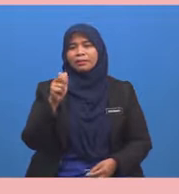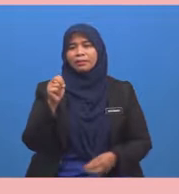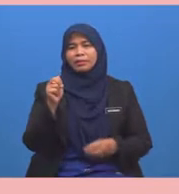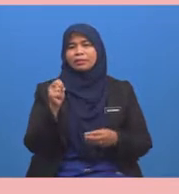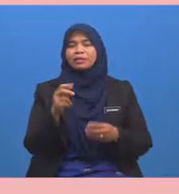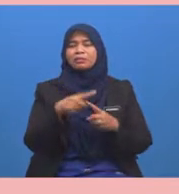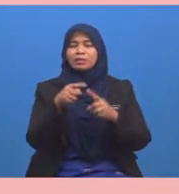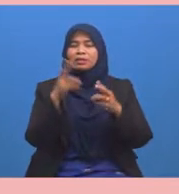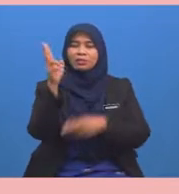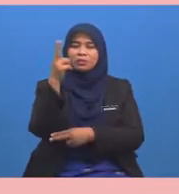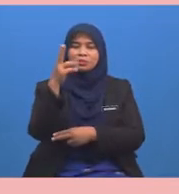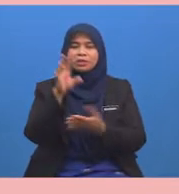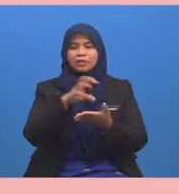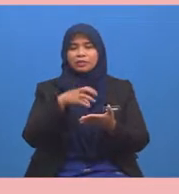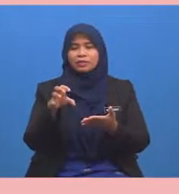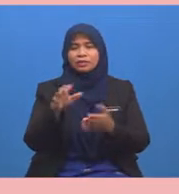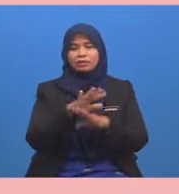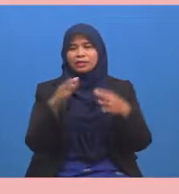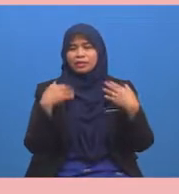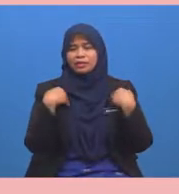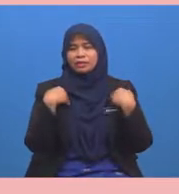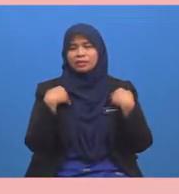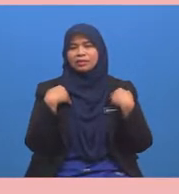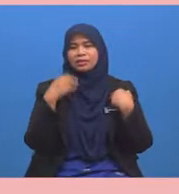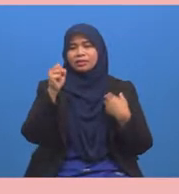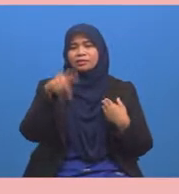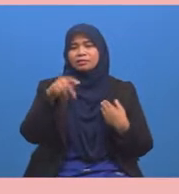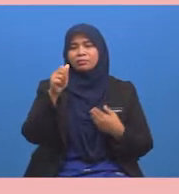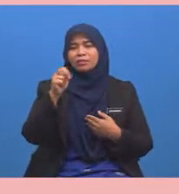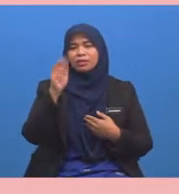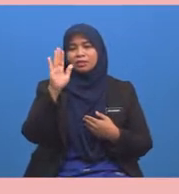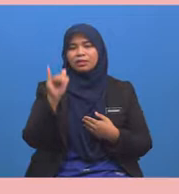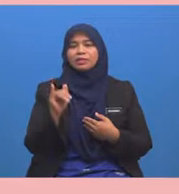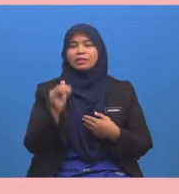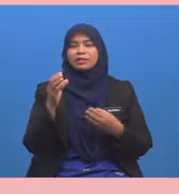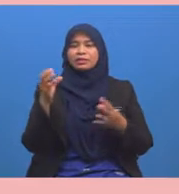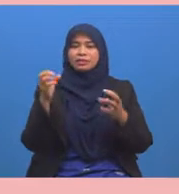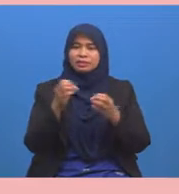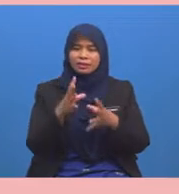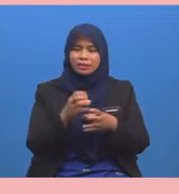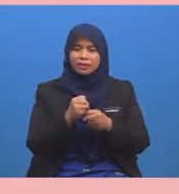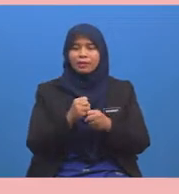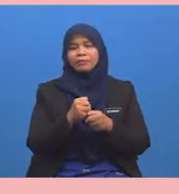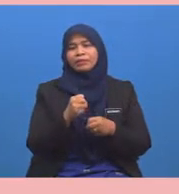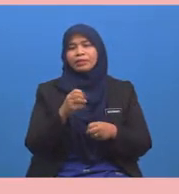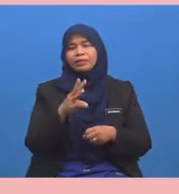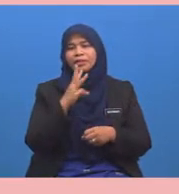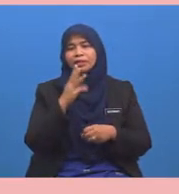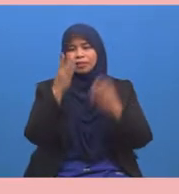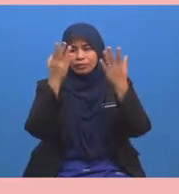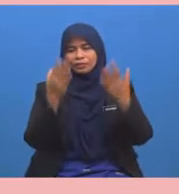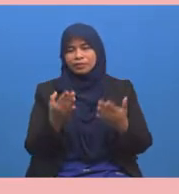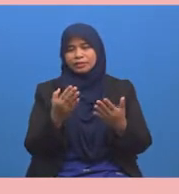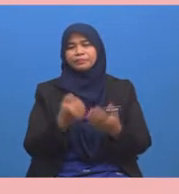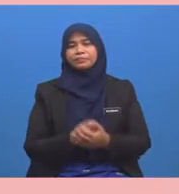musnah, tiada lagi span yang akan menyerap air hujan. Oleh itu, simpanan air bawah tanah akan